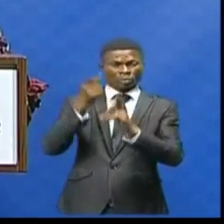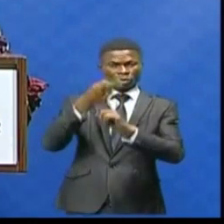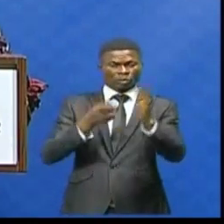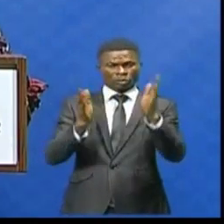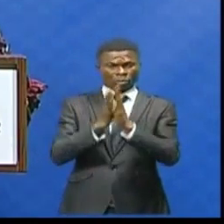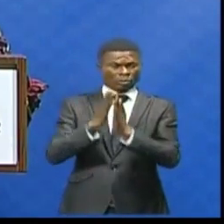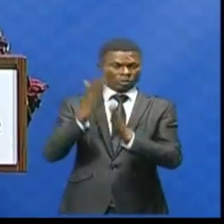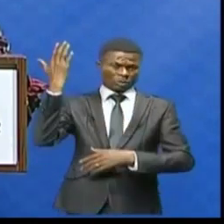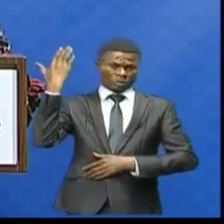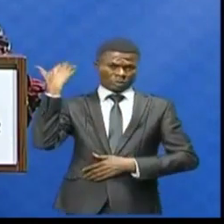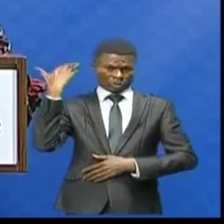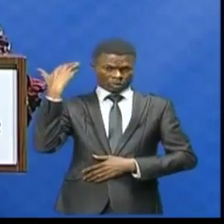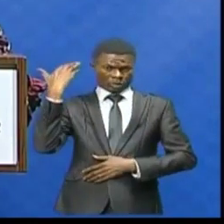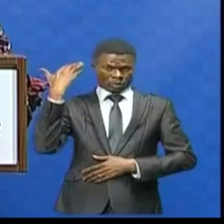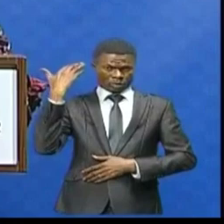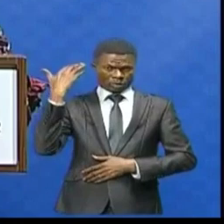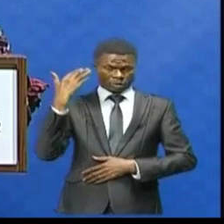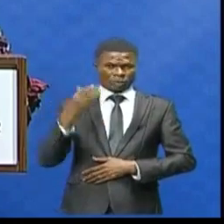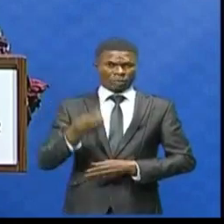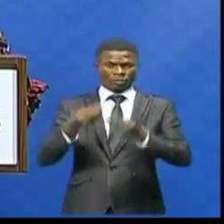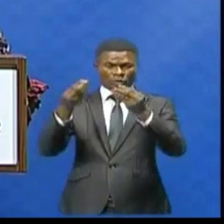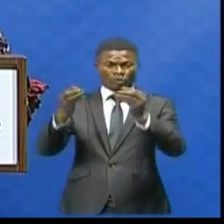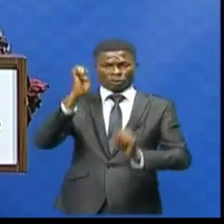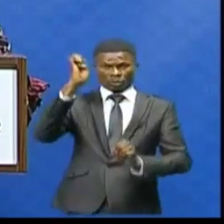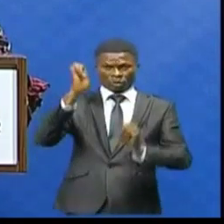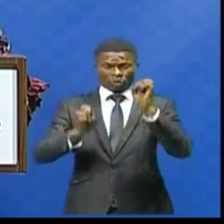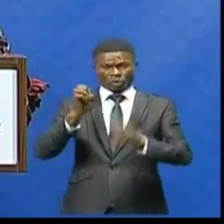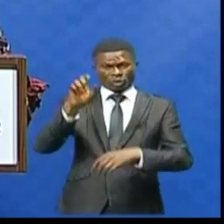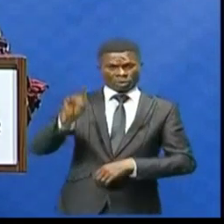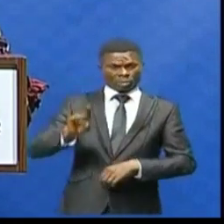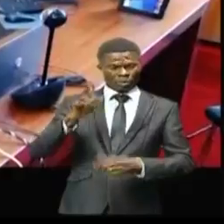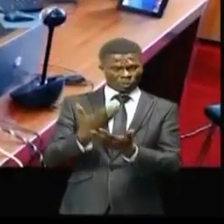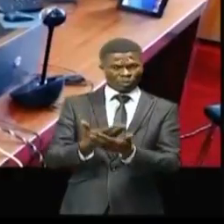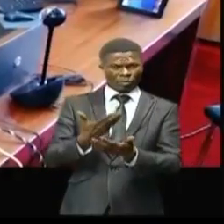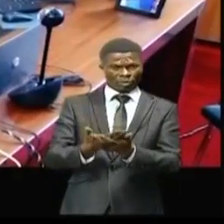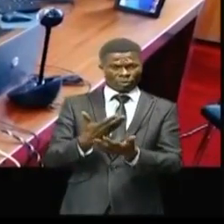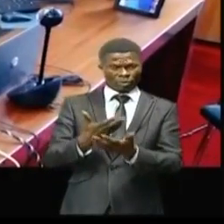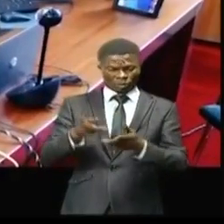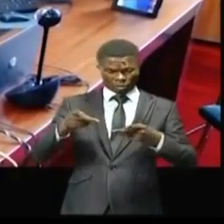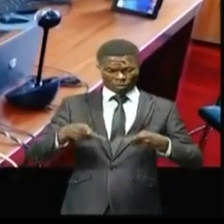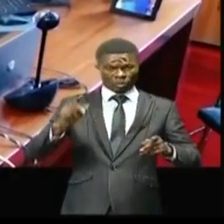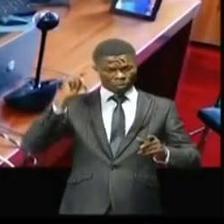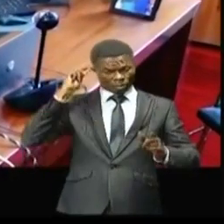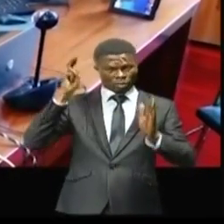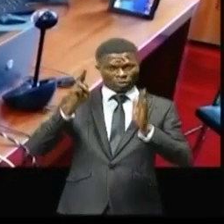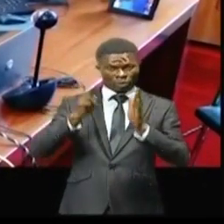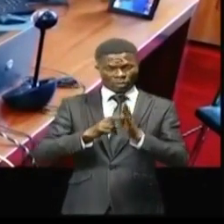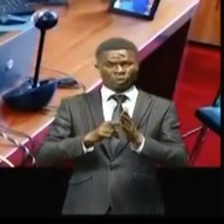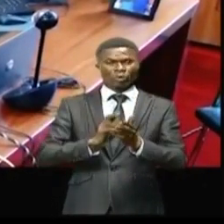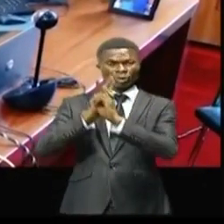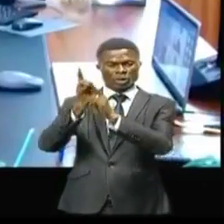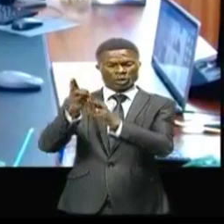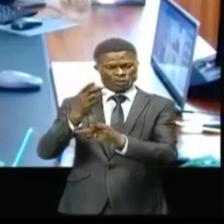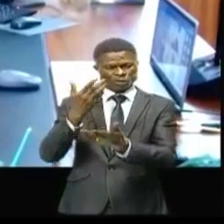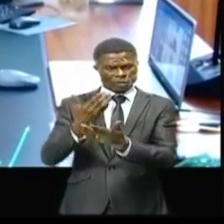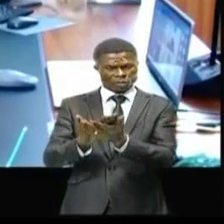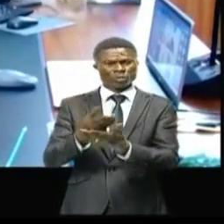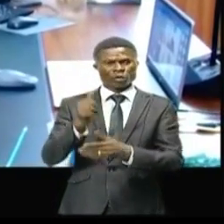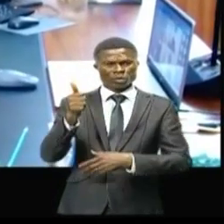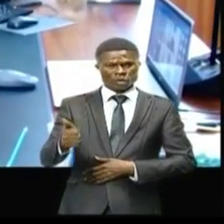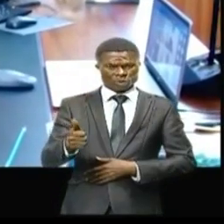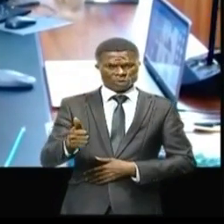dernier il a pu faire l'évaluation des besoins urgents pour permettre au gouvernement d'agir en conséquence